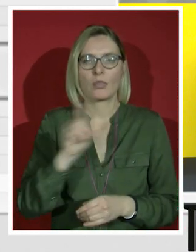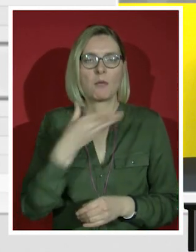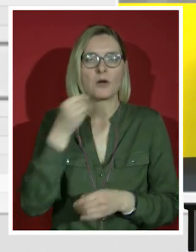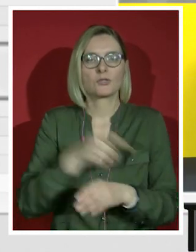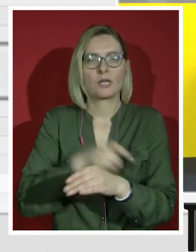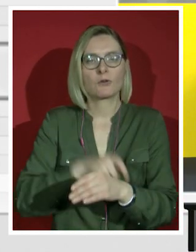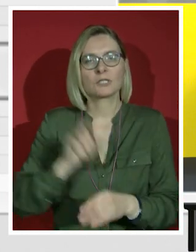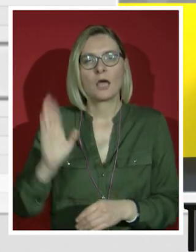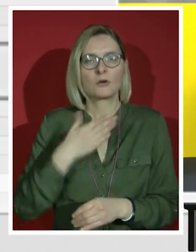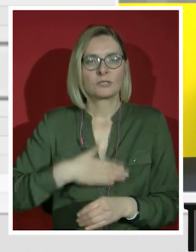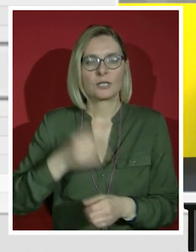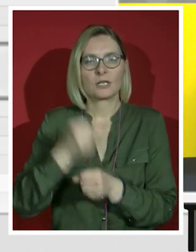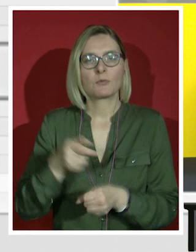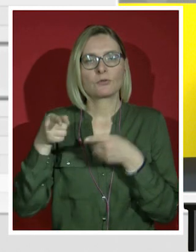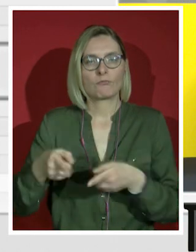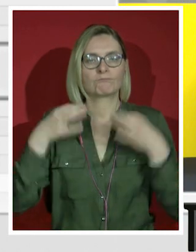да ја работиш, таа работа.